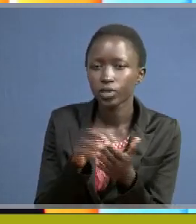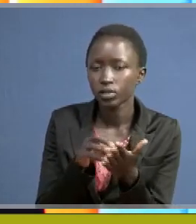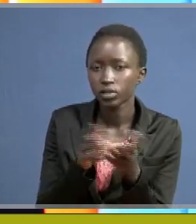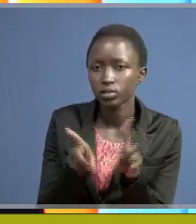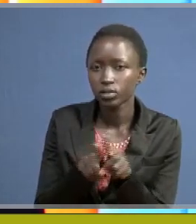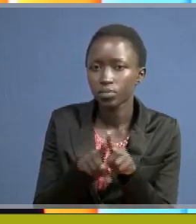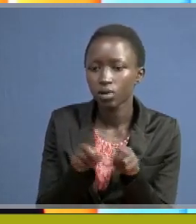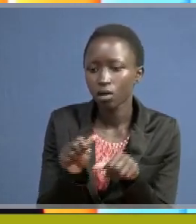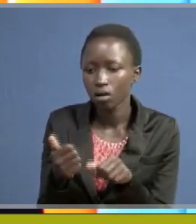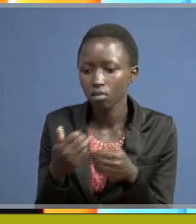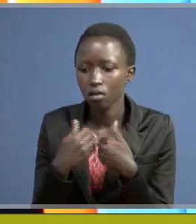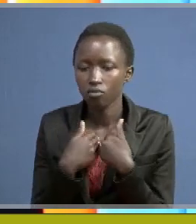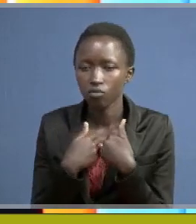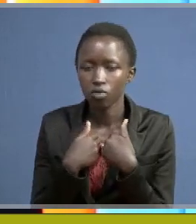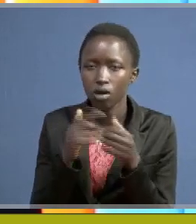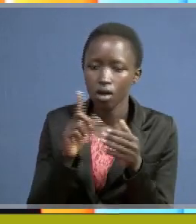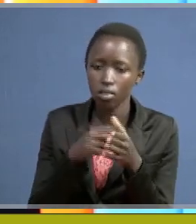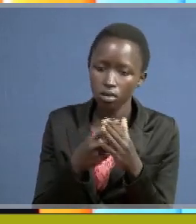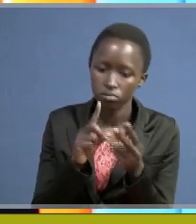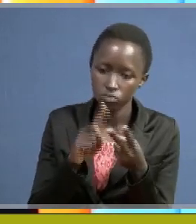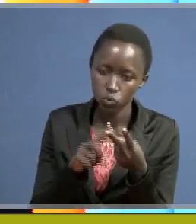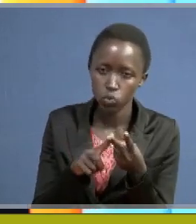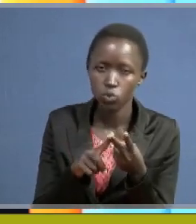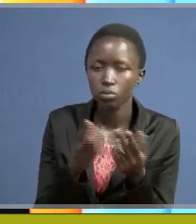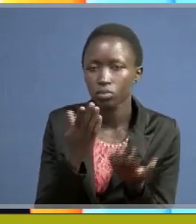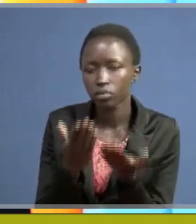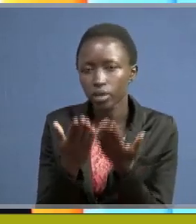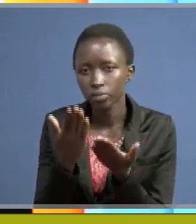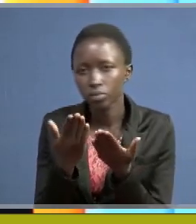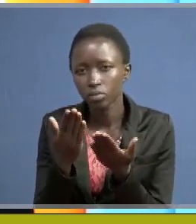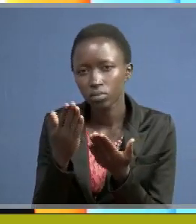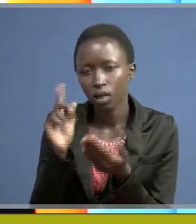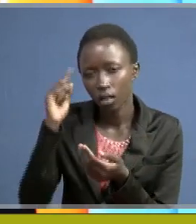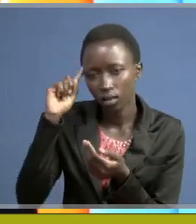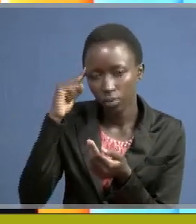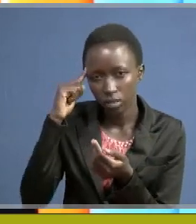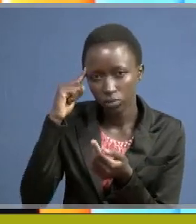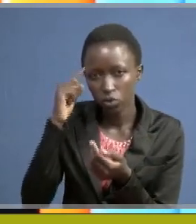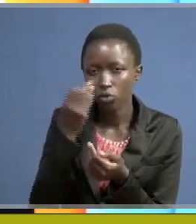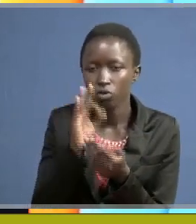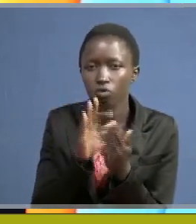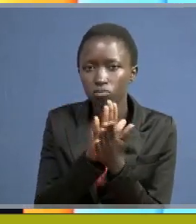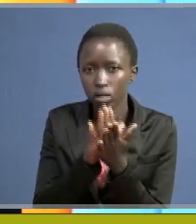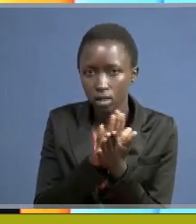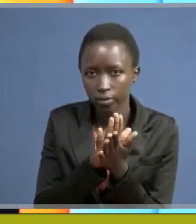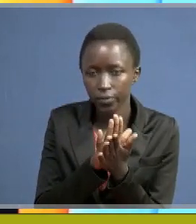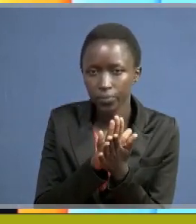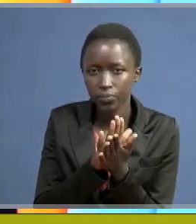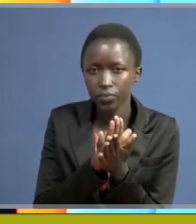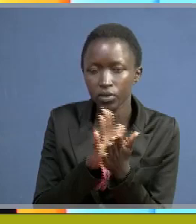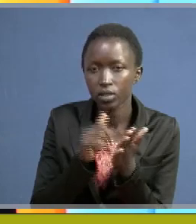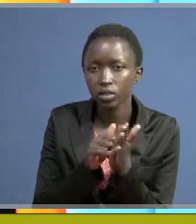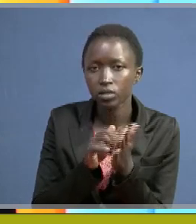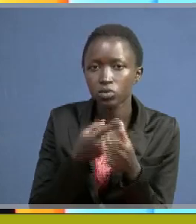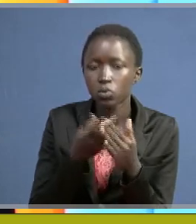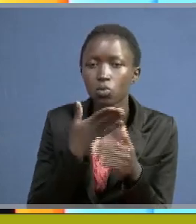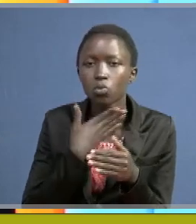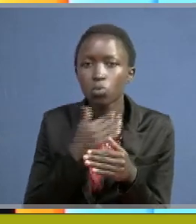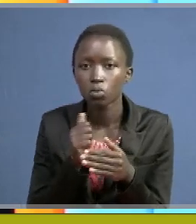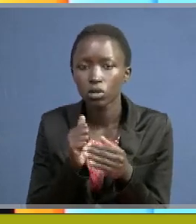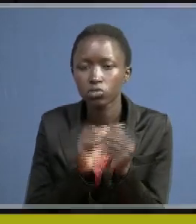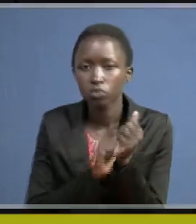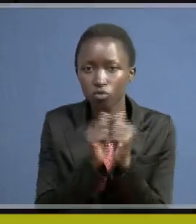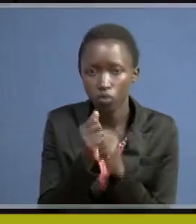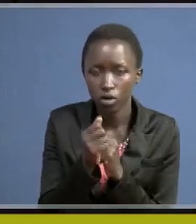I'm handling others. Another may be that there is a perception of bias that I want to